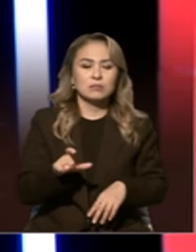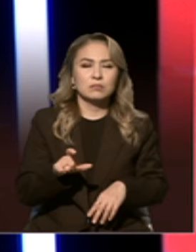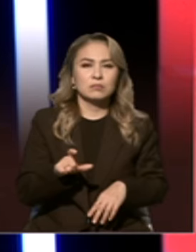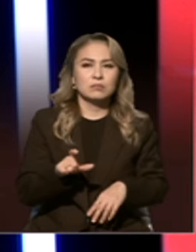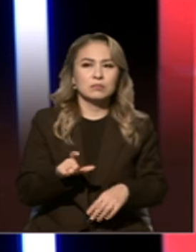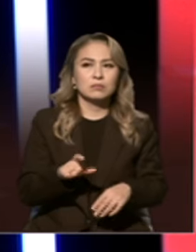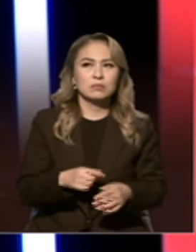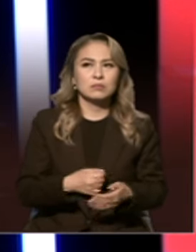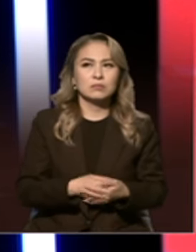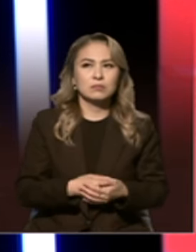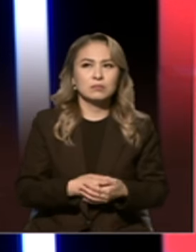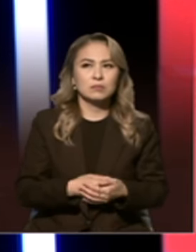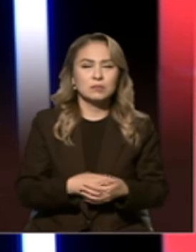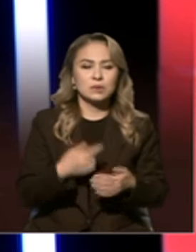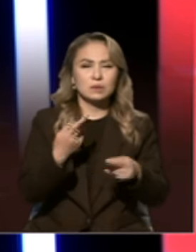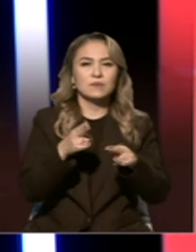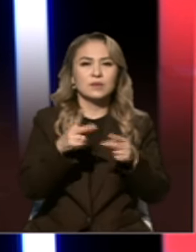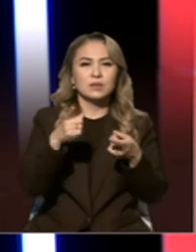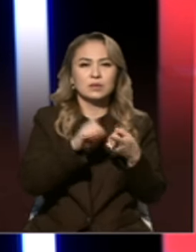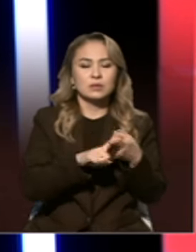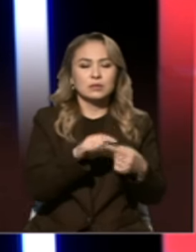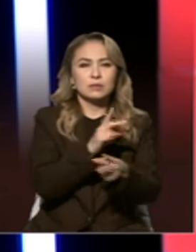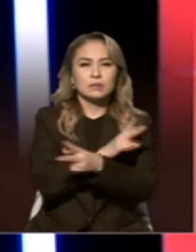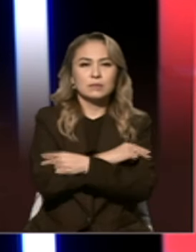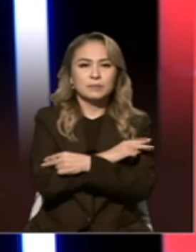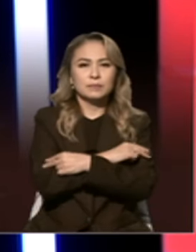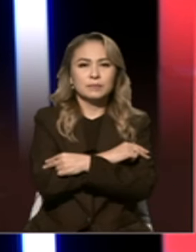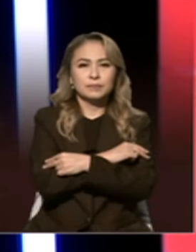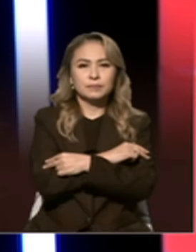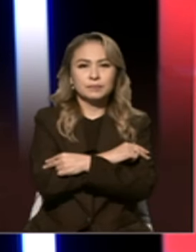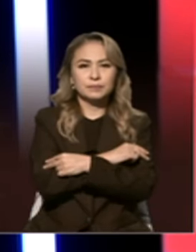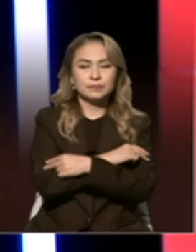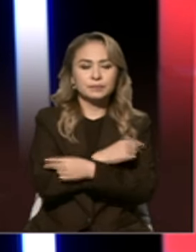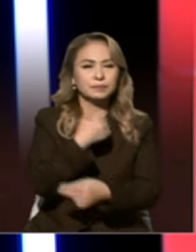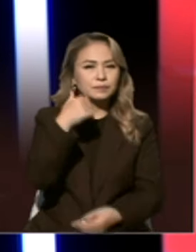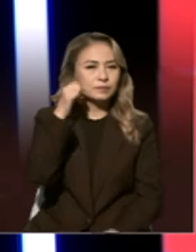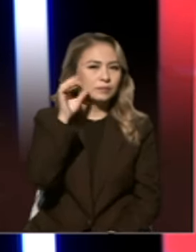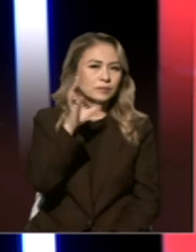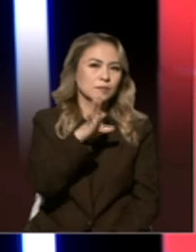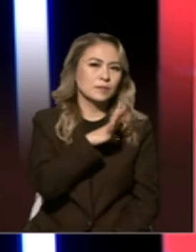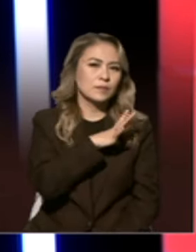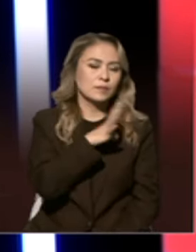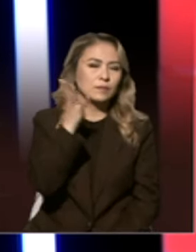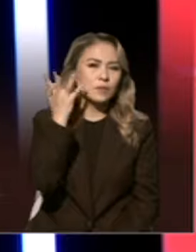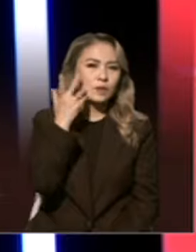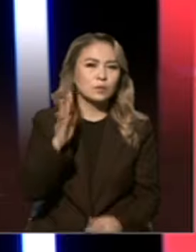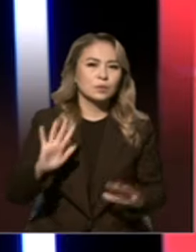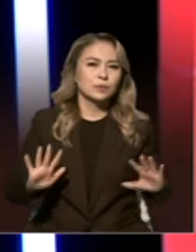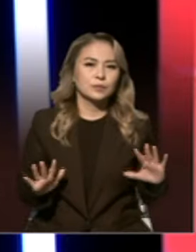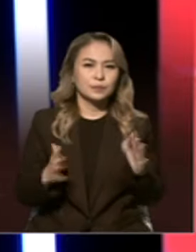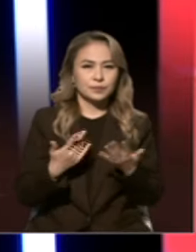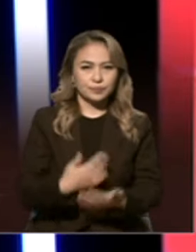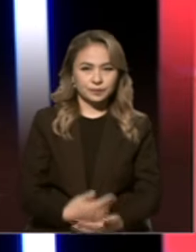саяжайға байланысты екен, саяжайға байланысты қайтадан оралайық. Кешен мен тағы да облыстар аралаған кезде мынандай бір жағдай болды.